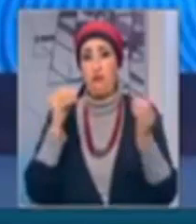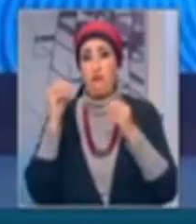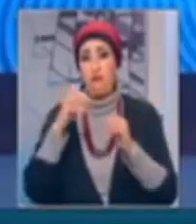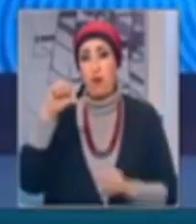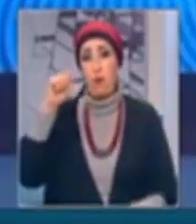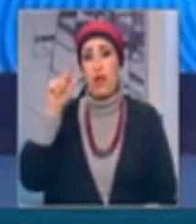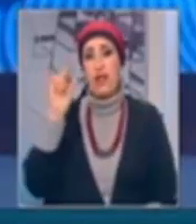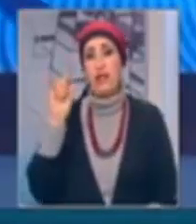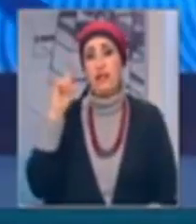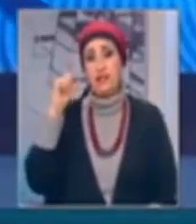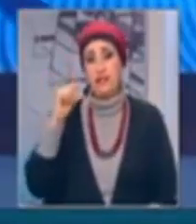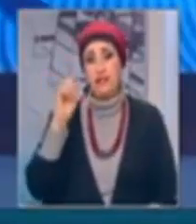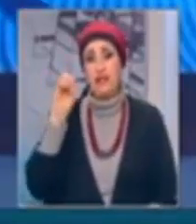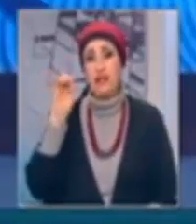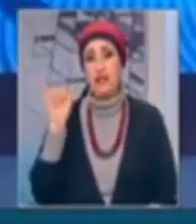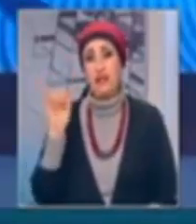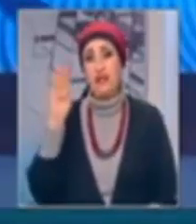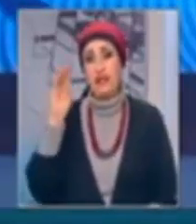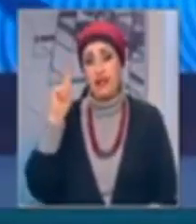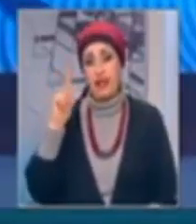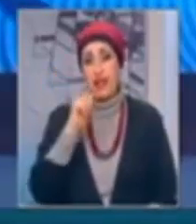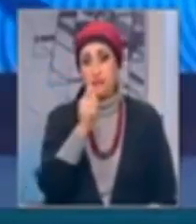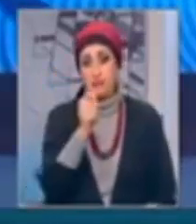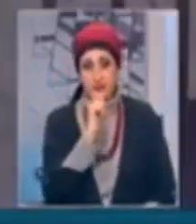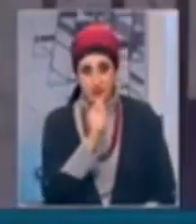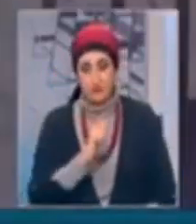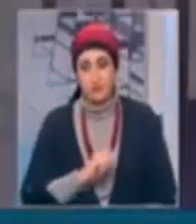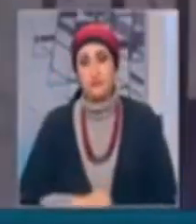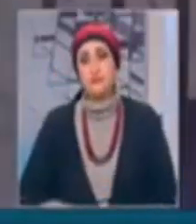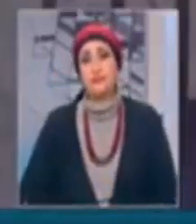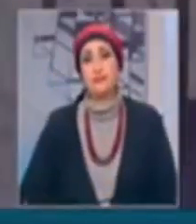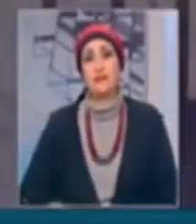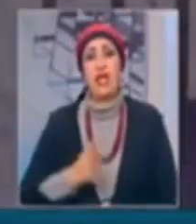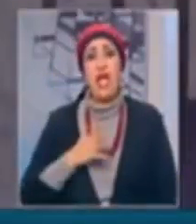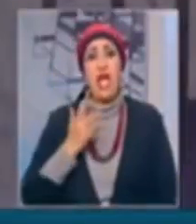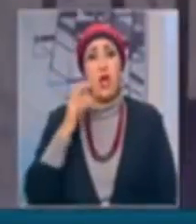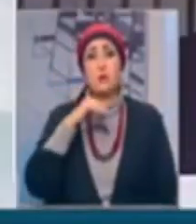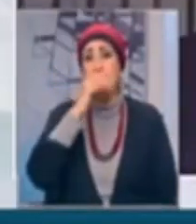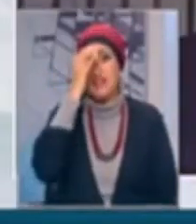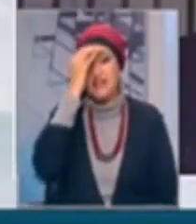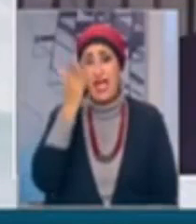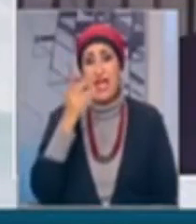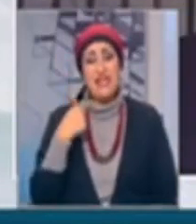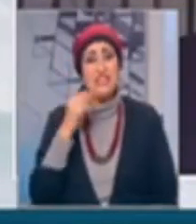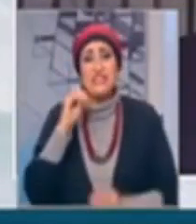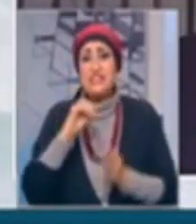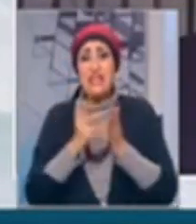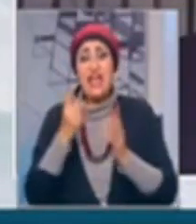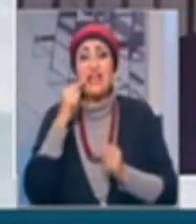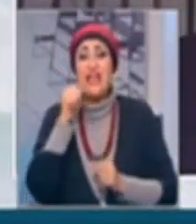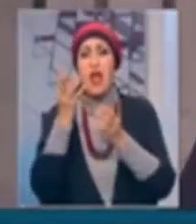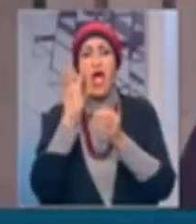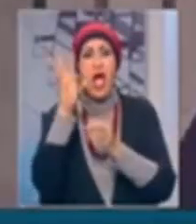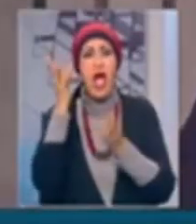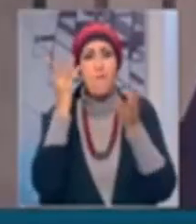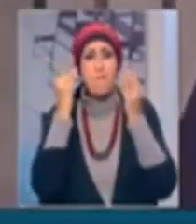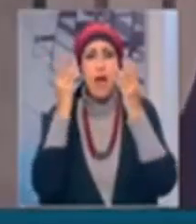من المتابعة، ينضم إلينا مراسلنا وليد هيكل. وليد، بعد التحية، وكيف تبدو الأجواء